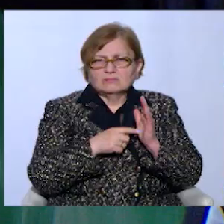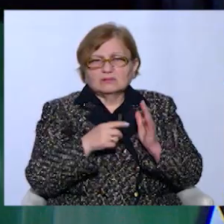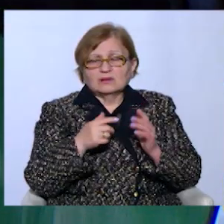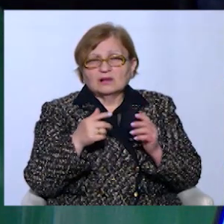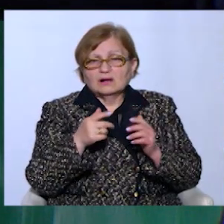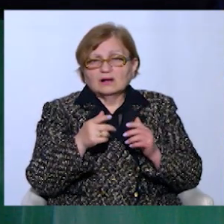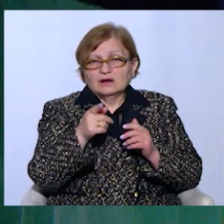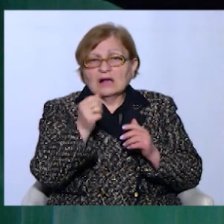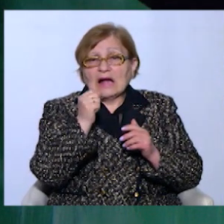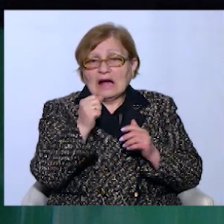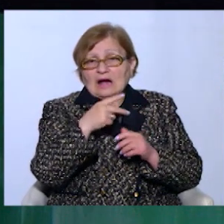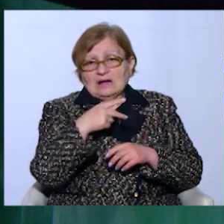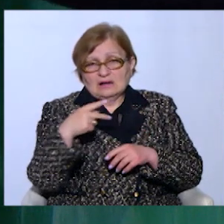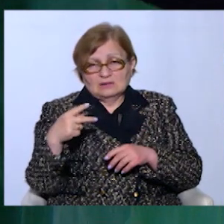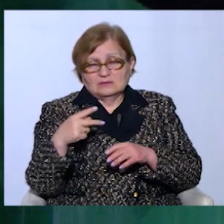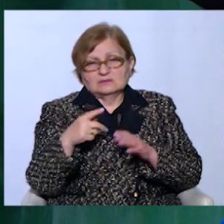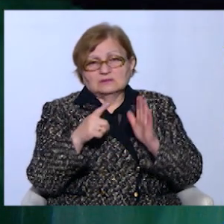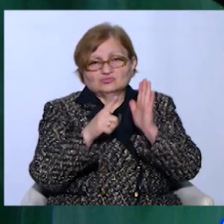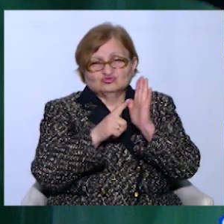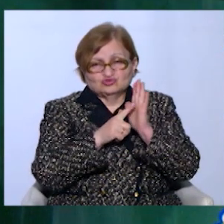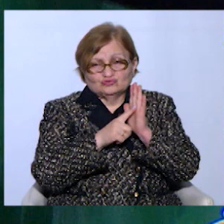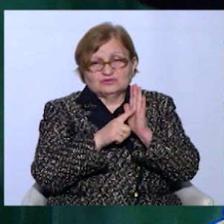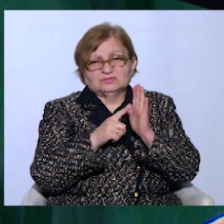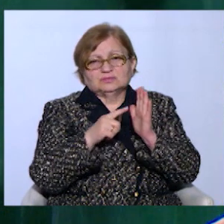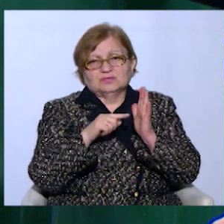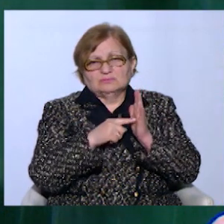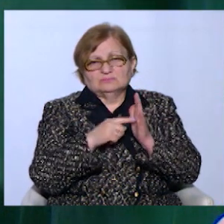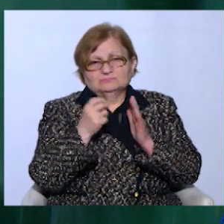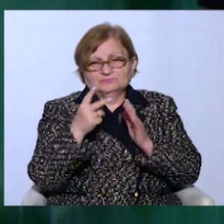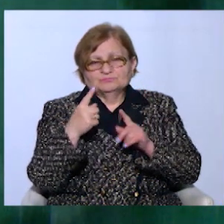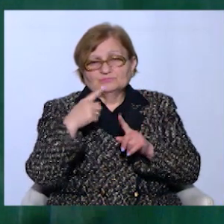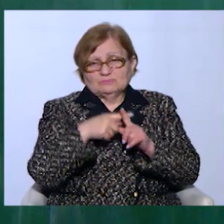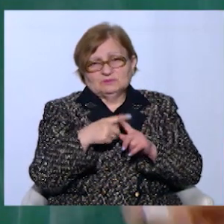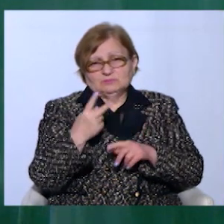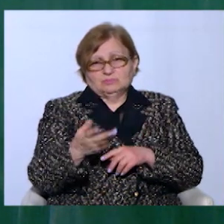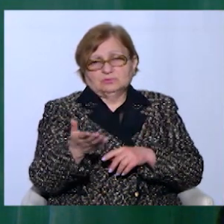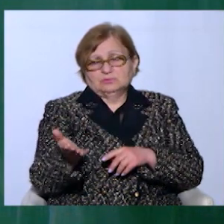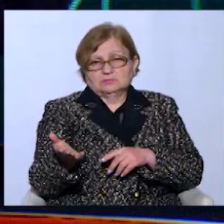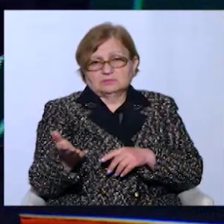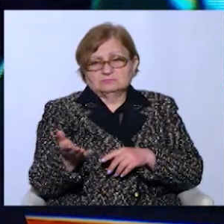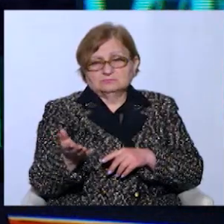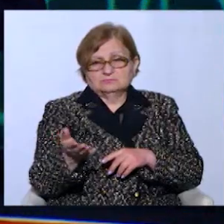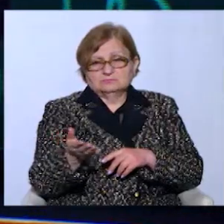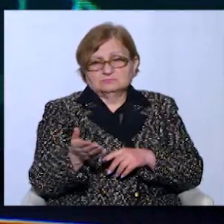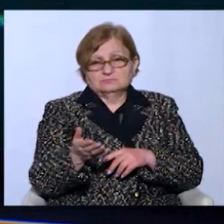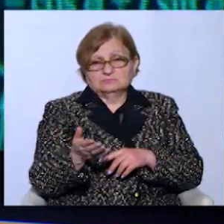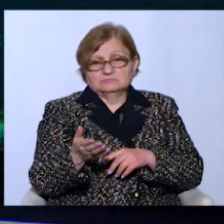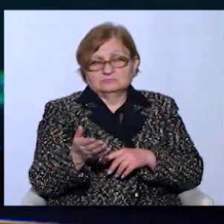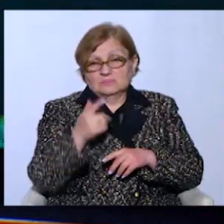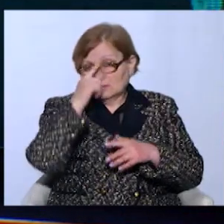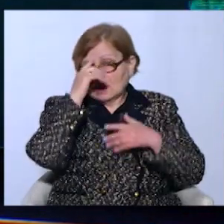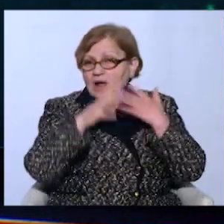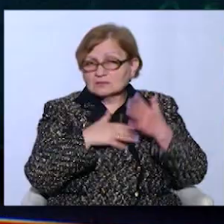არის რა? ა არის 7 12-ჯერ და დამატებული 2. აი არ